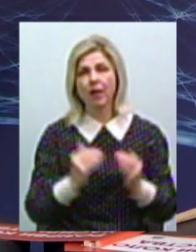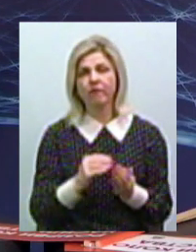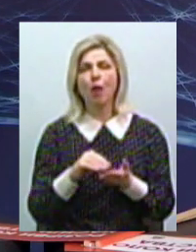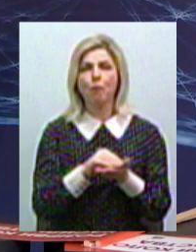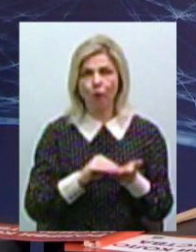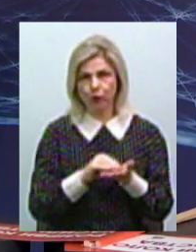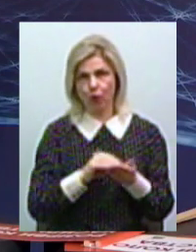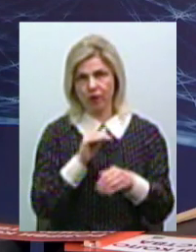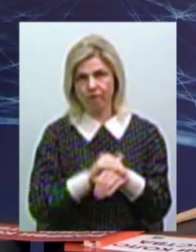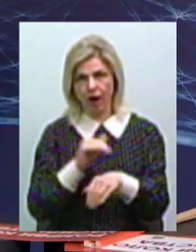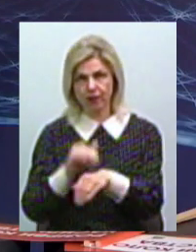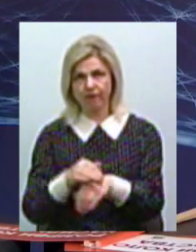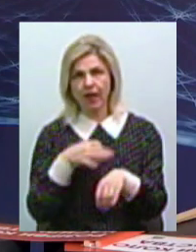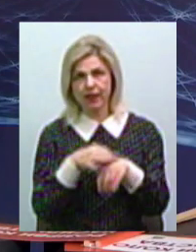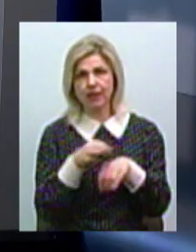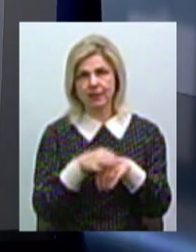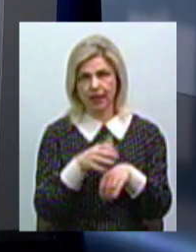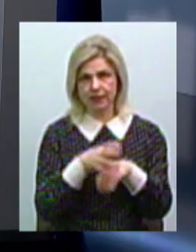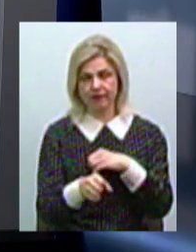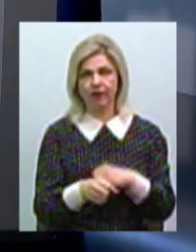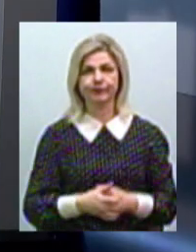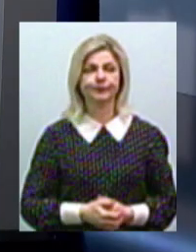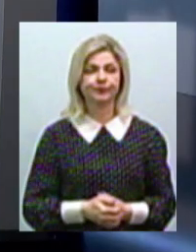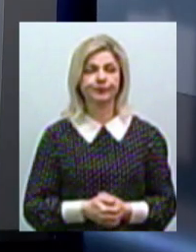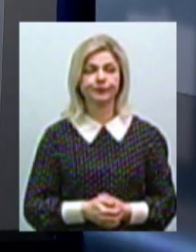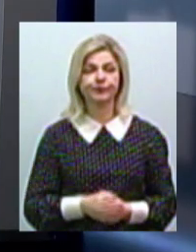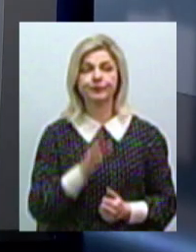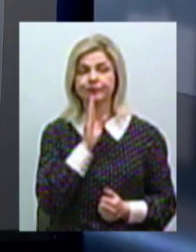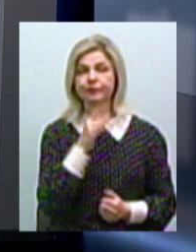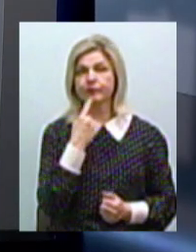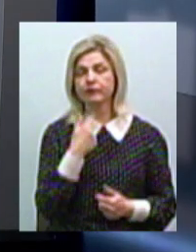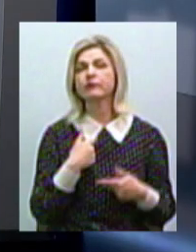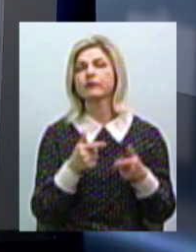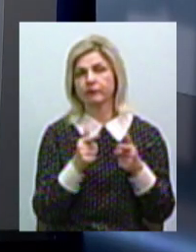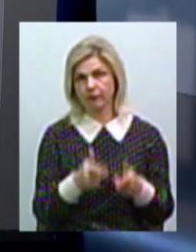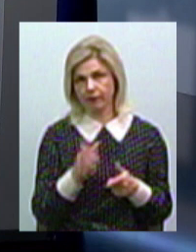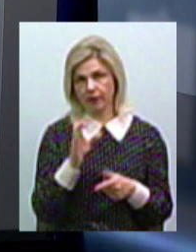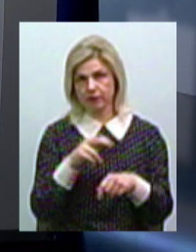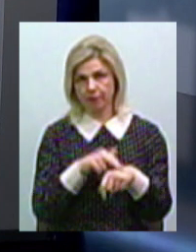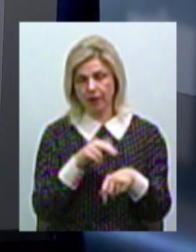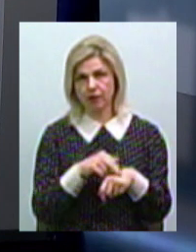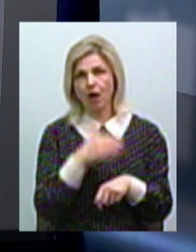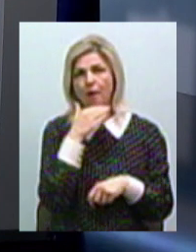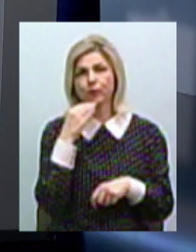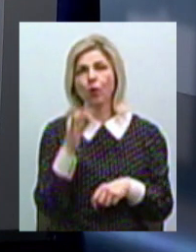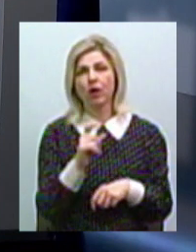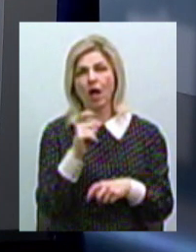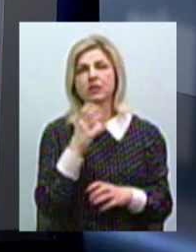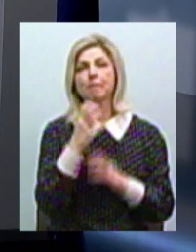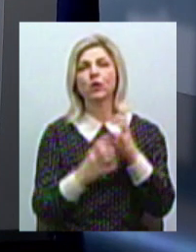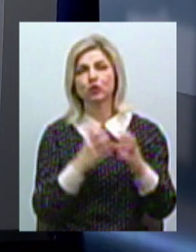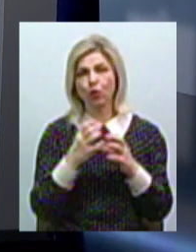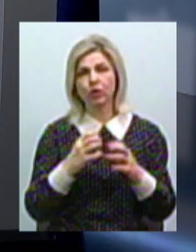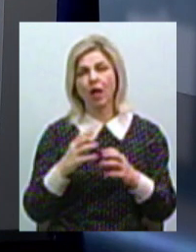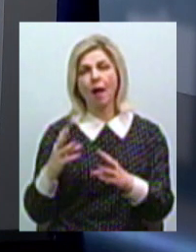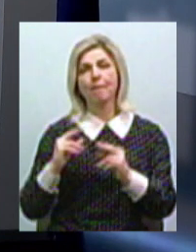фактів насильства у сім'ях. Я хочу погодитися з Олександром, підтримати, сказати, що дійсно неодноразово міжнародні партнери наголошували на